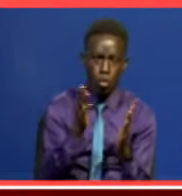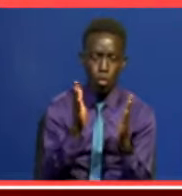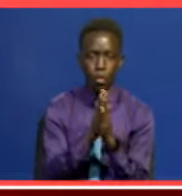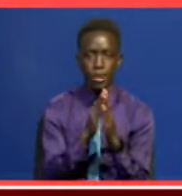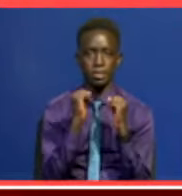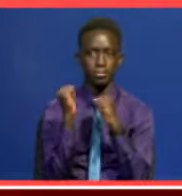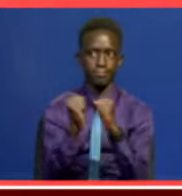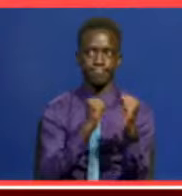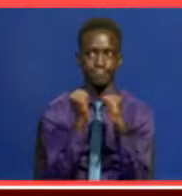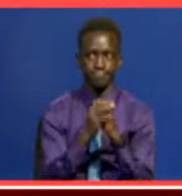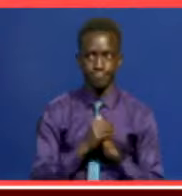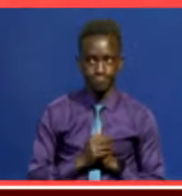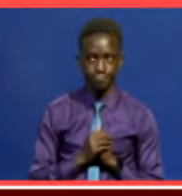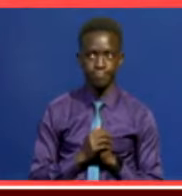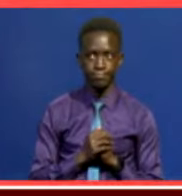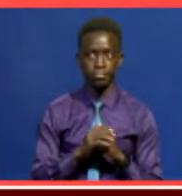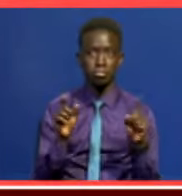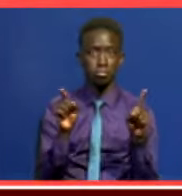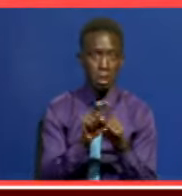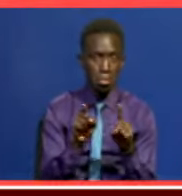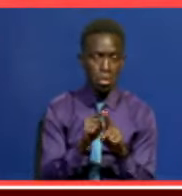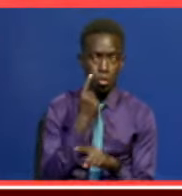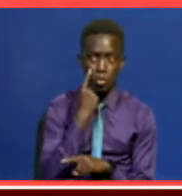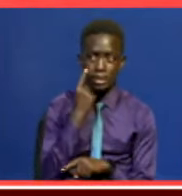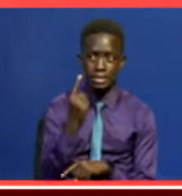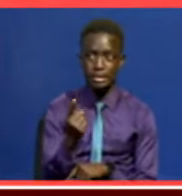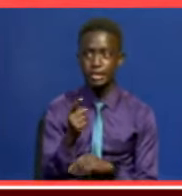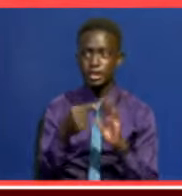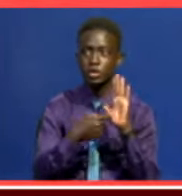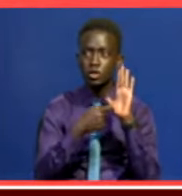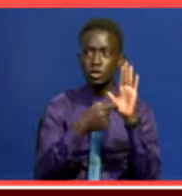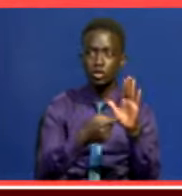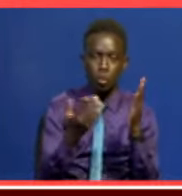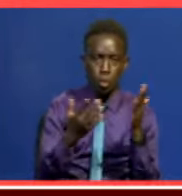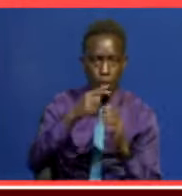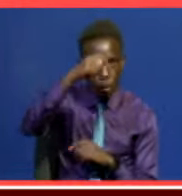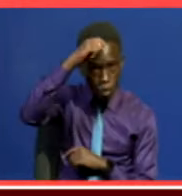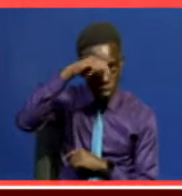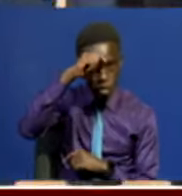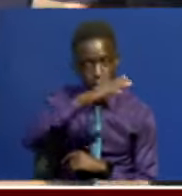traditional Chinese culture, the dragon is a symbol of auspiciousness,